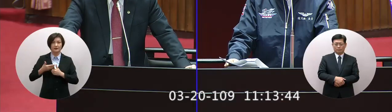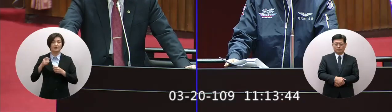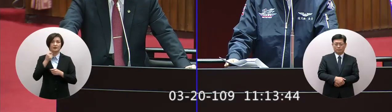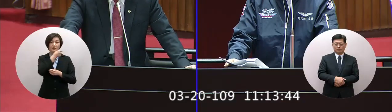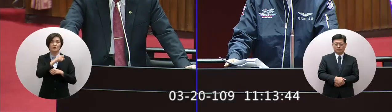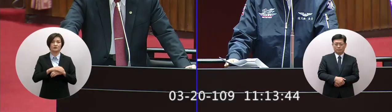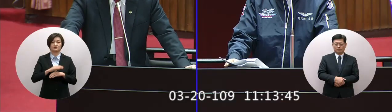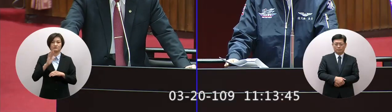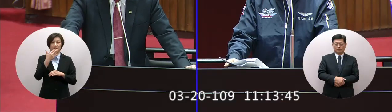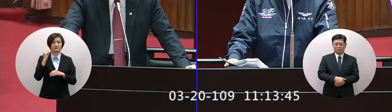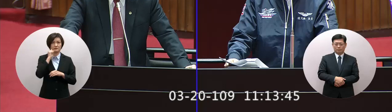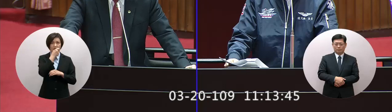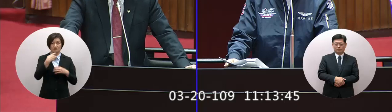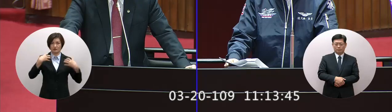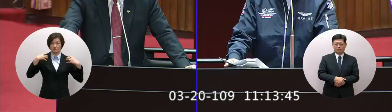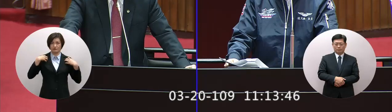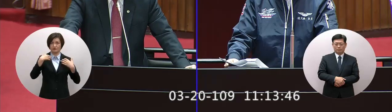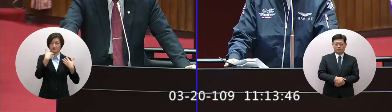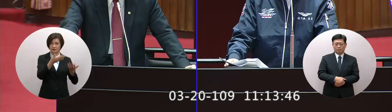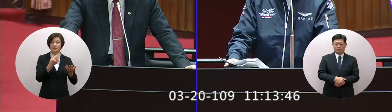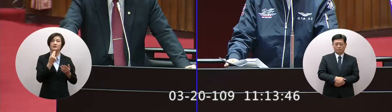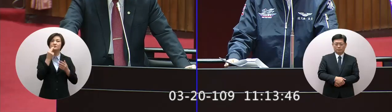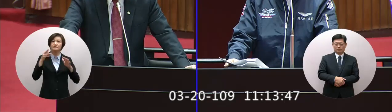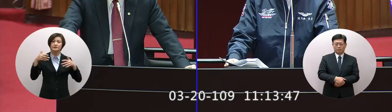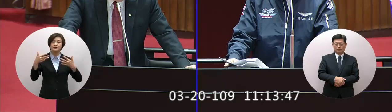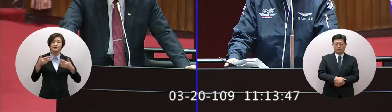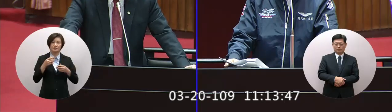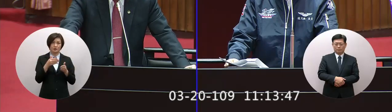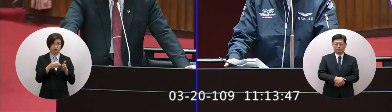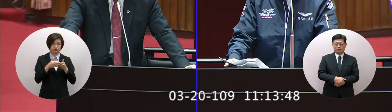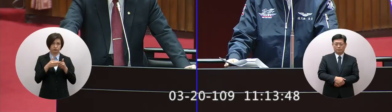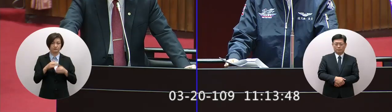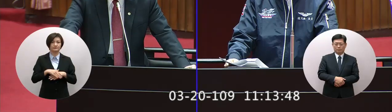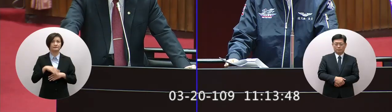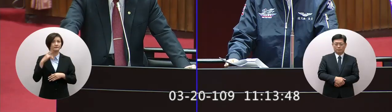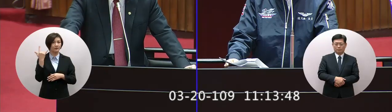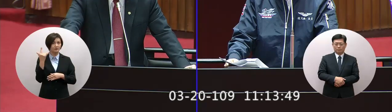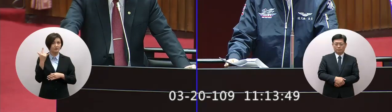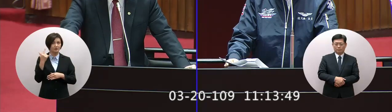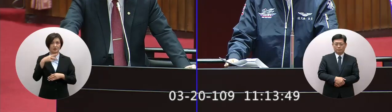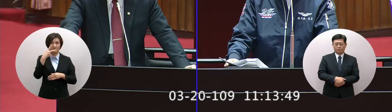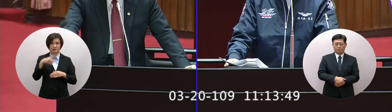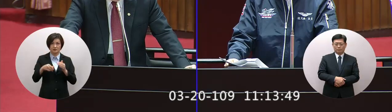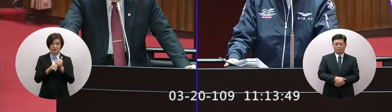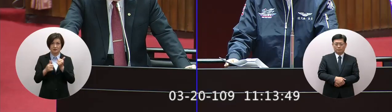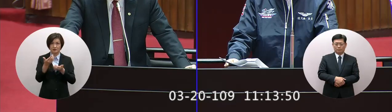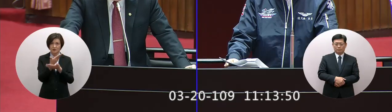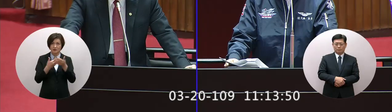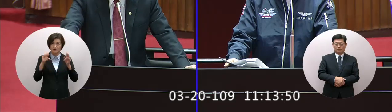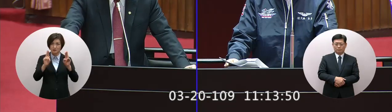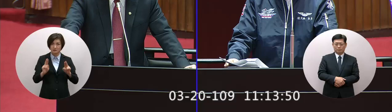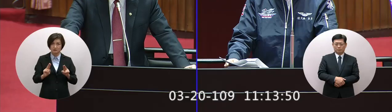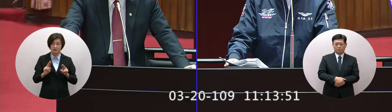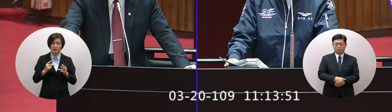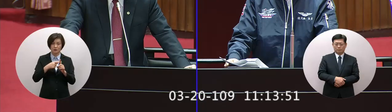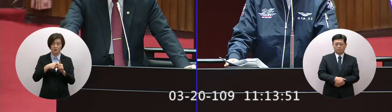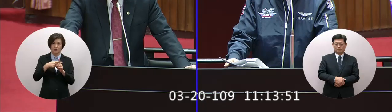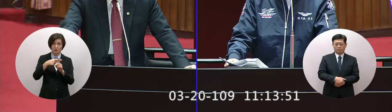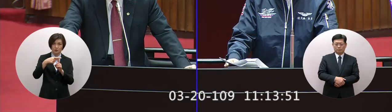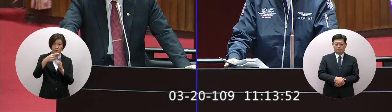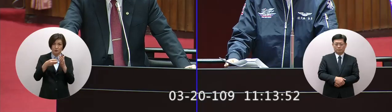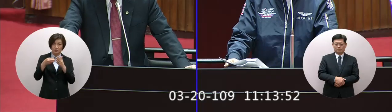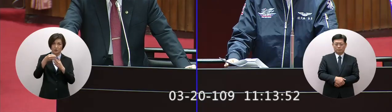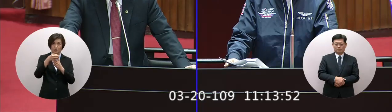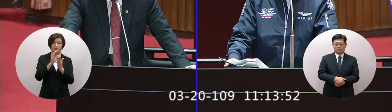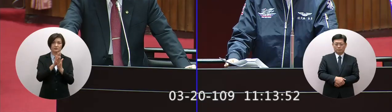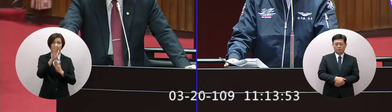们要负责提供氢气给他。那这个部分要等我们再生能源发展到一定程度的时候，